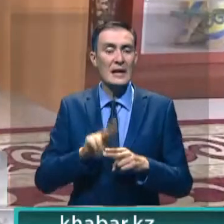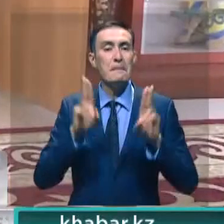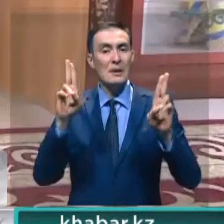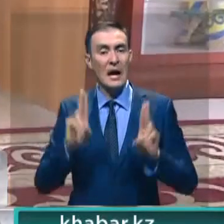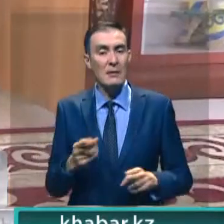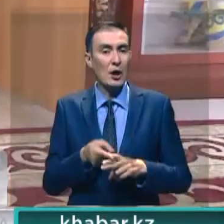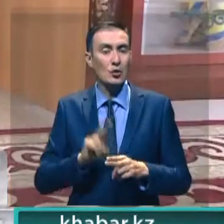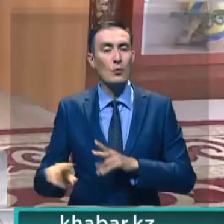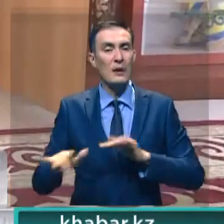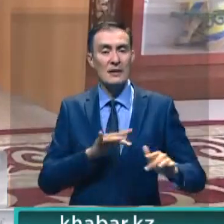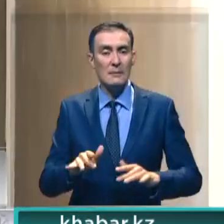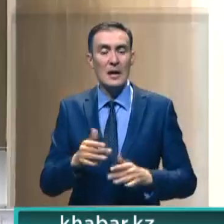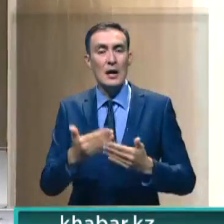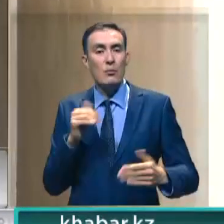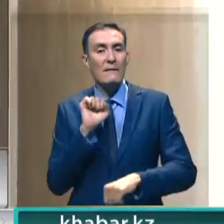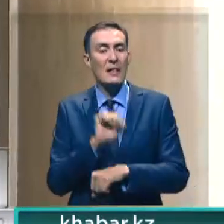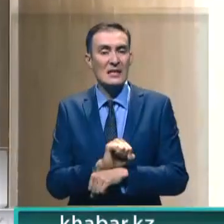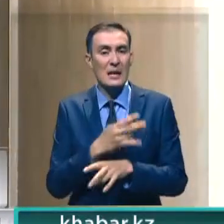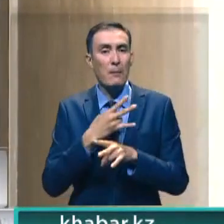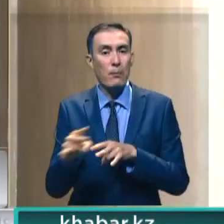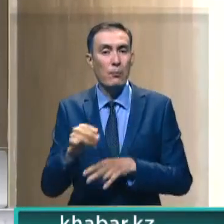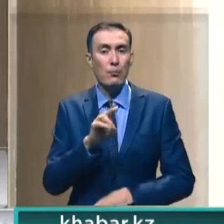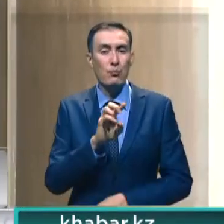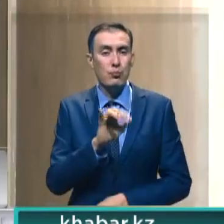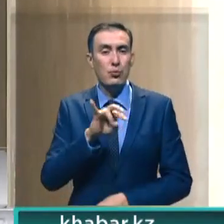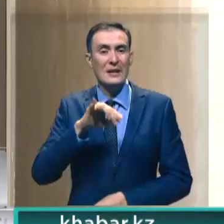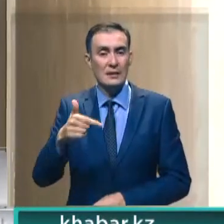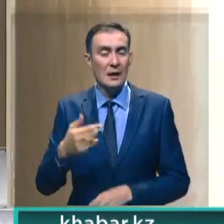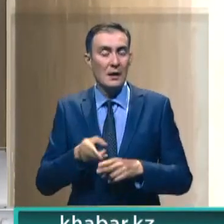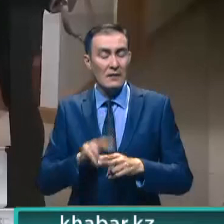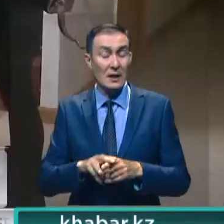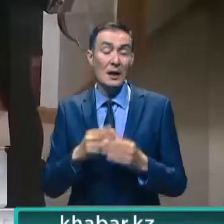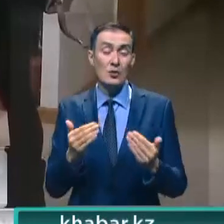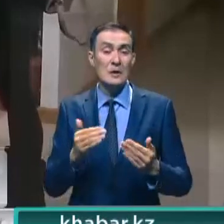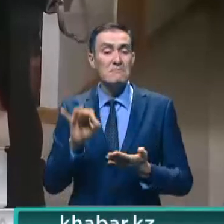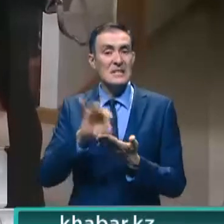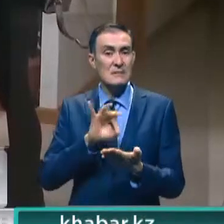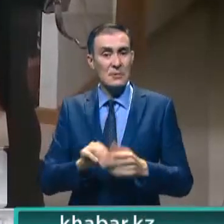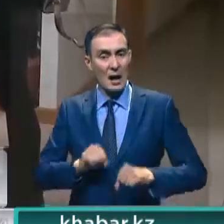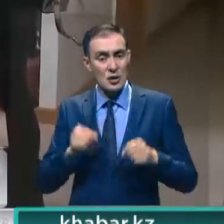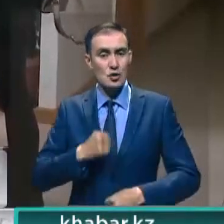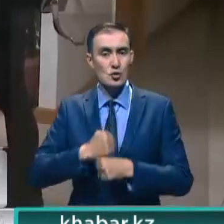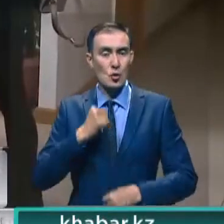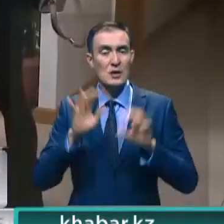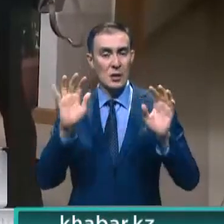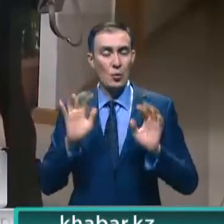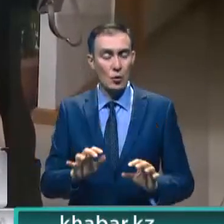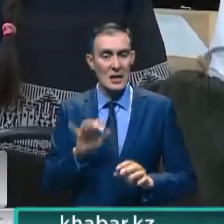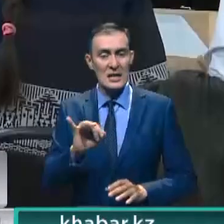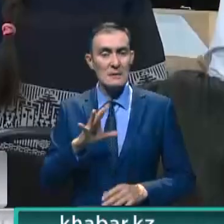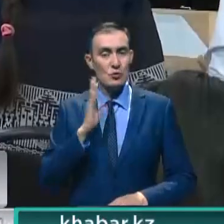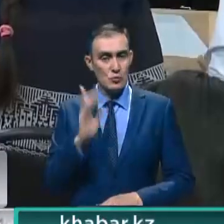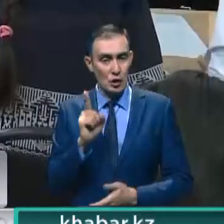правил, по которым проводилась бы профилактика буллинга. По мнению спикера Мажилиса, нужно проявить принципиальность и строгость закона и